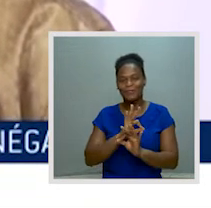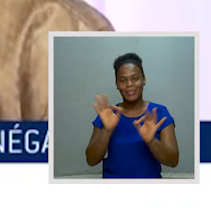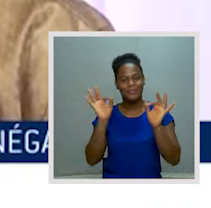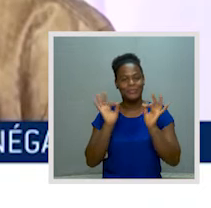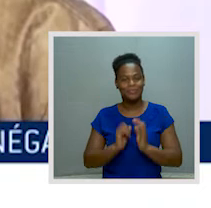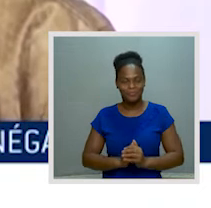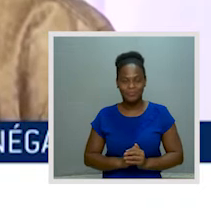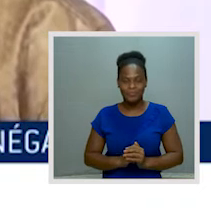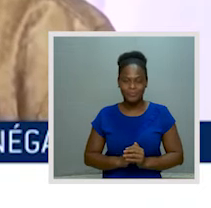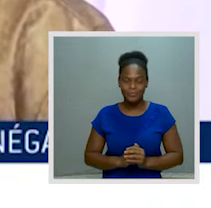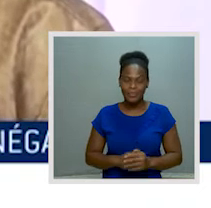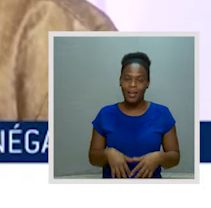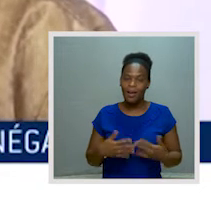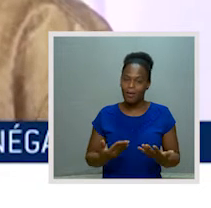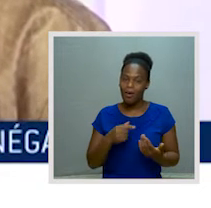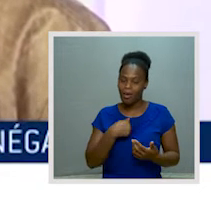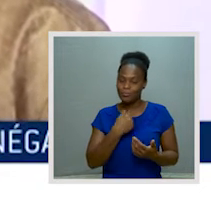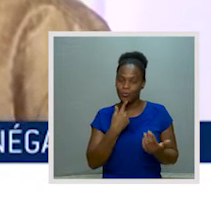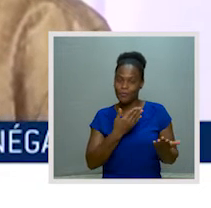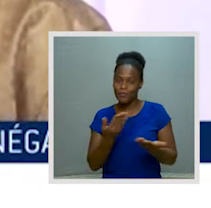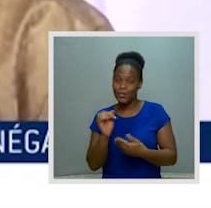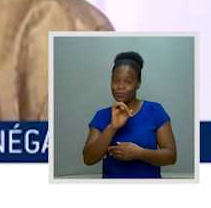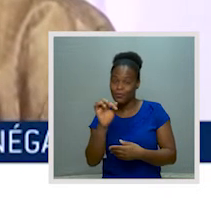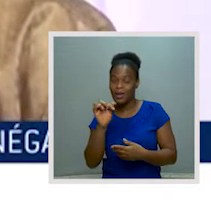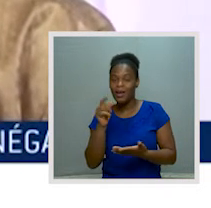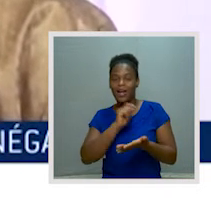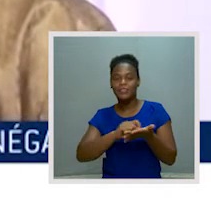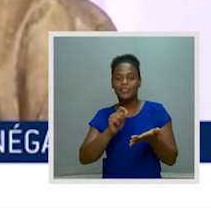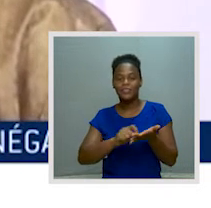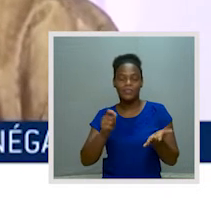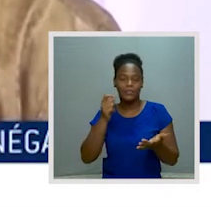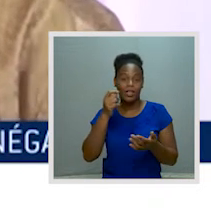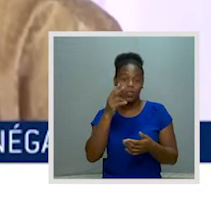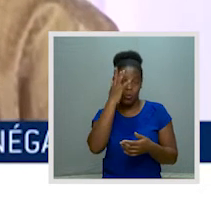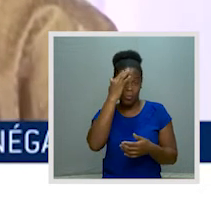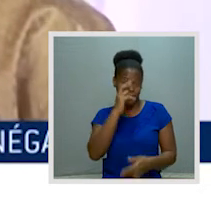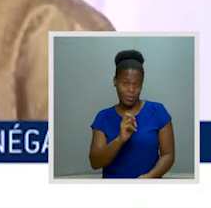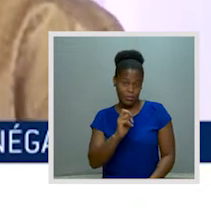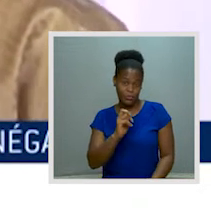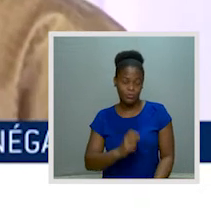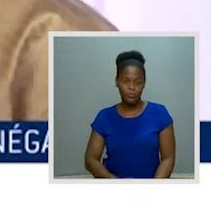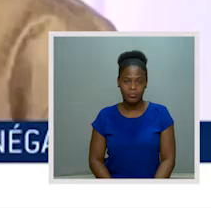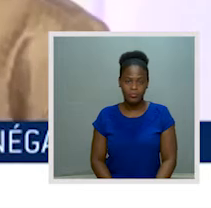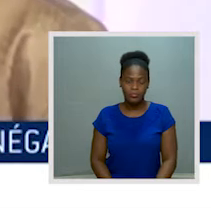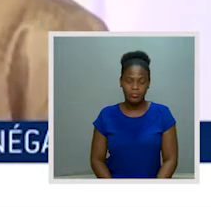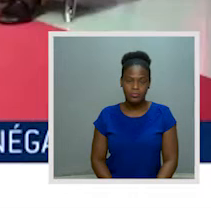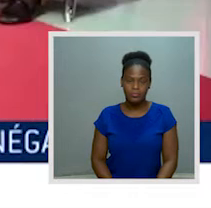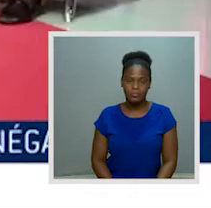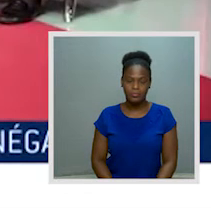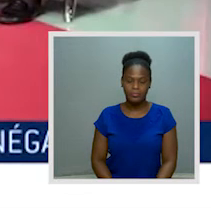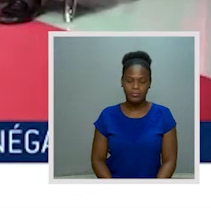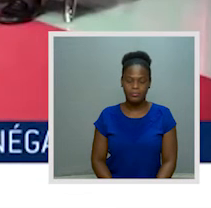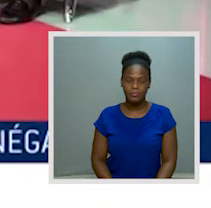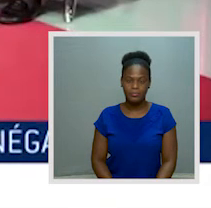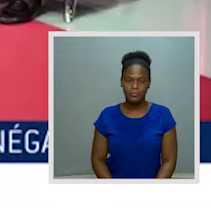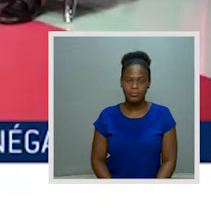n'est-ce pas? On les pousse à garder le courage, n'est-ce pas? On leur fait comprendre que ça va aller, on va continuer avec vous, etc. Ravi de